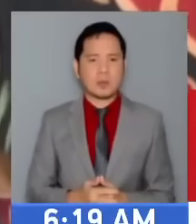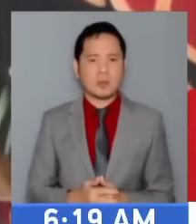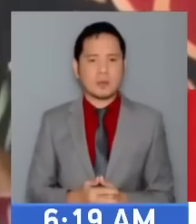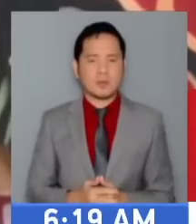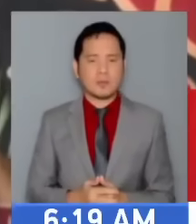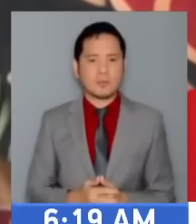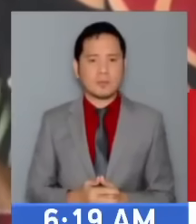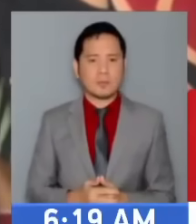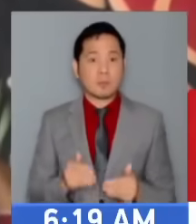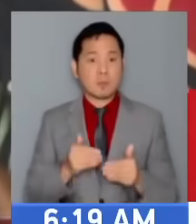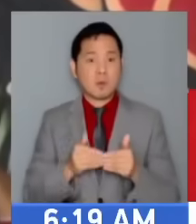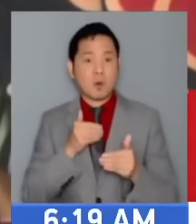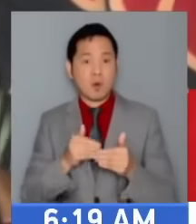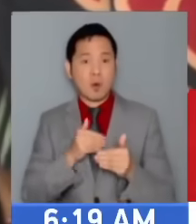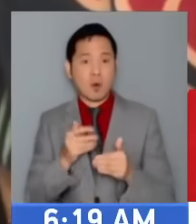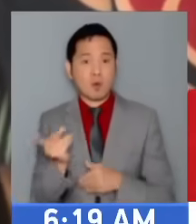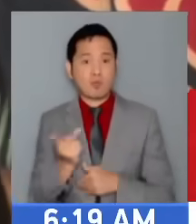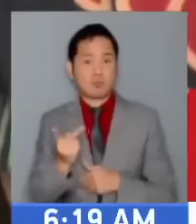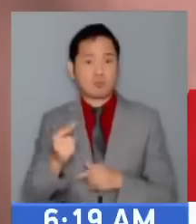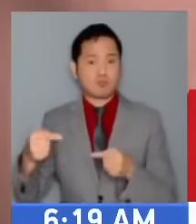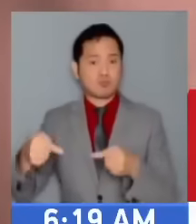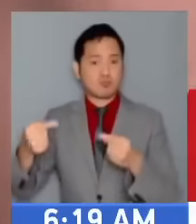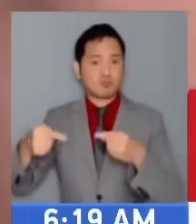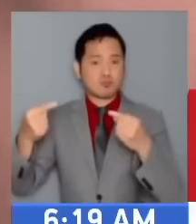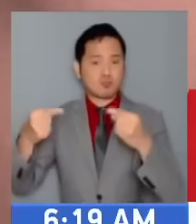sila dah um